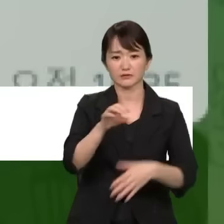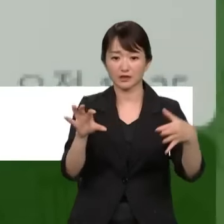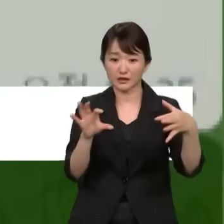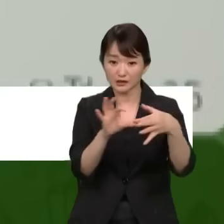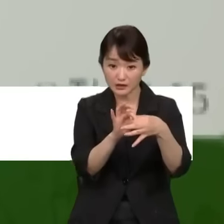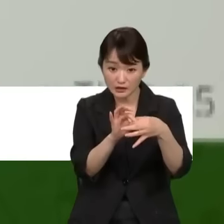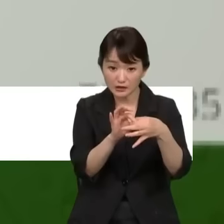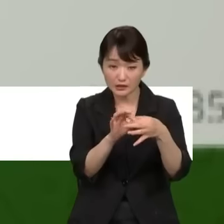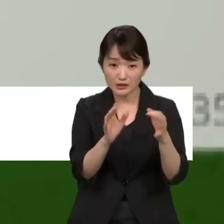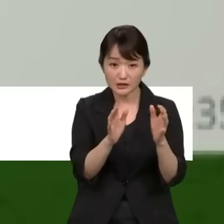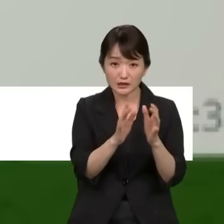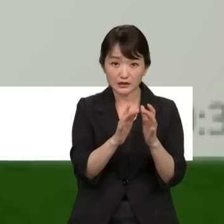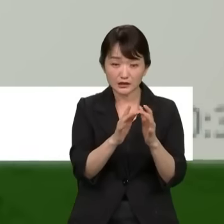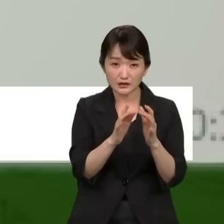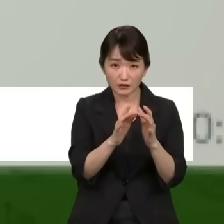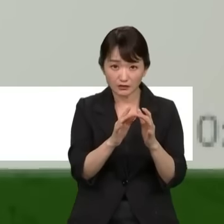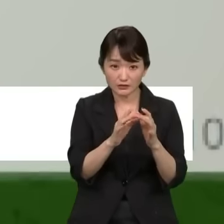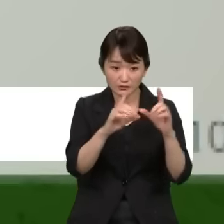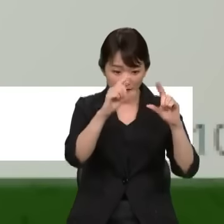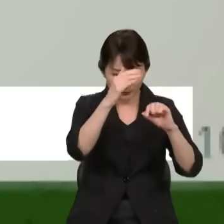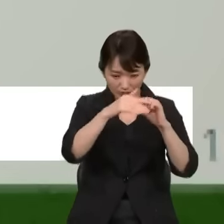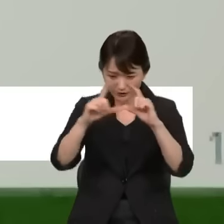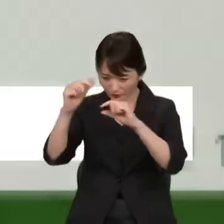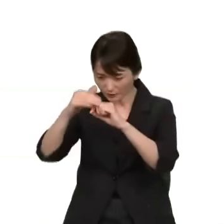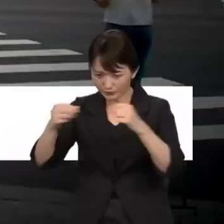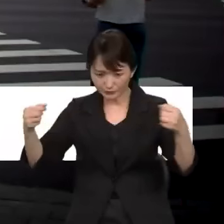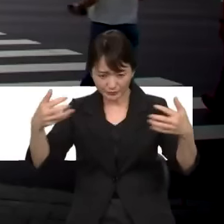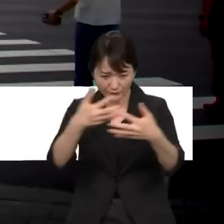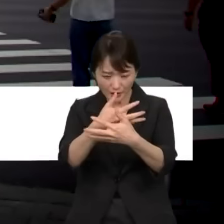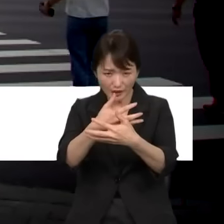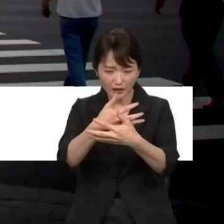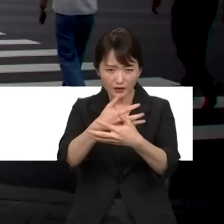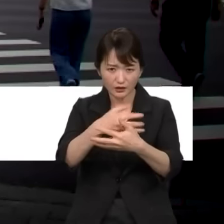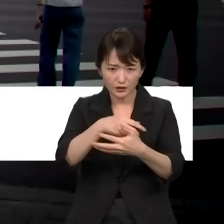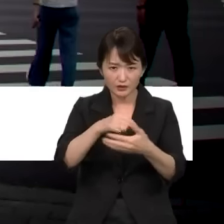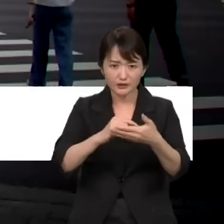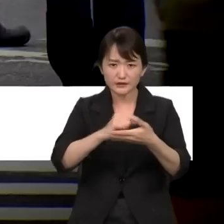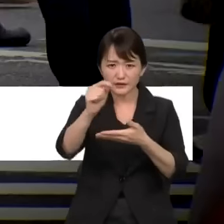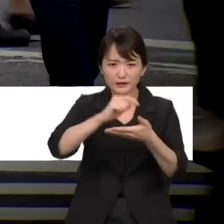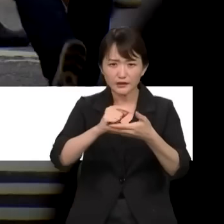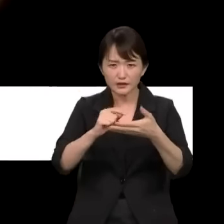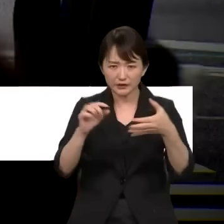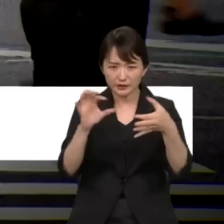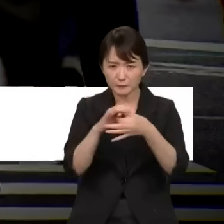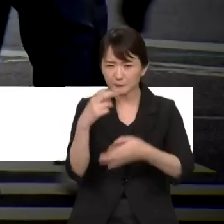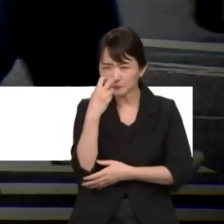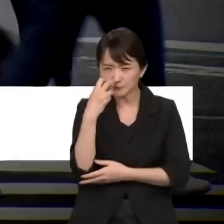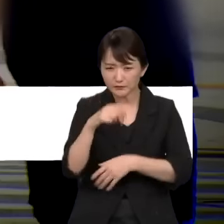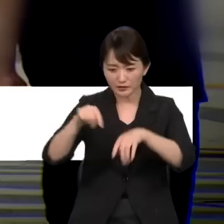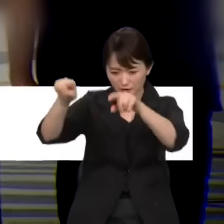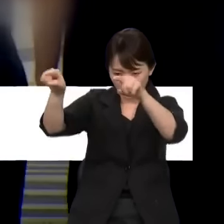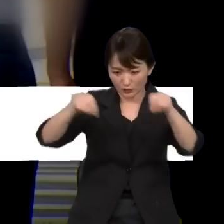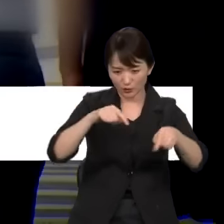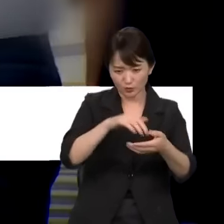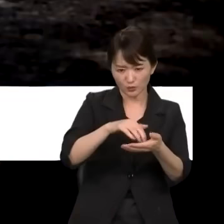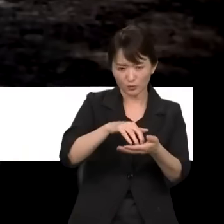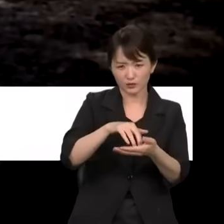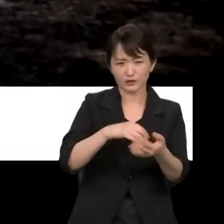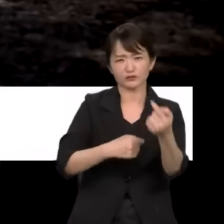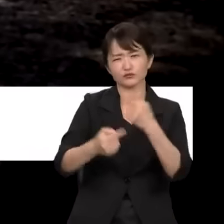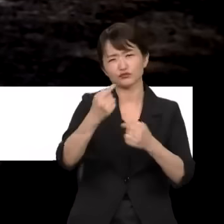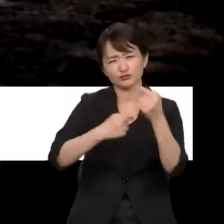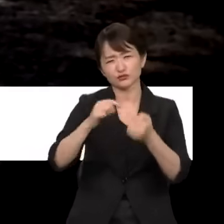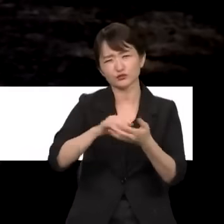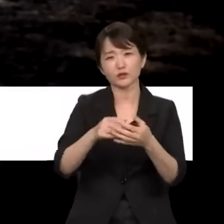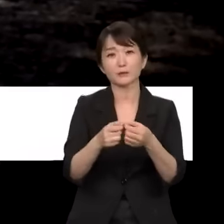알려진 페이크 제작 텔레그램방 내사에 착수했습니다 전국 곳곳에서 신고는 기하급수적으로 늘고 있고